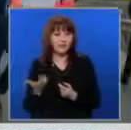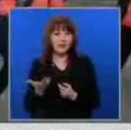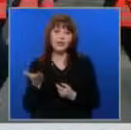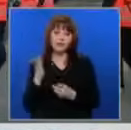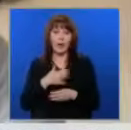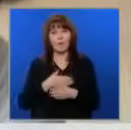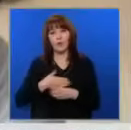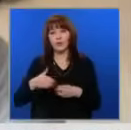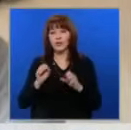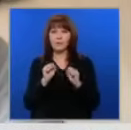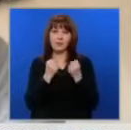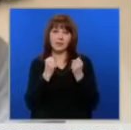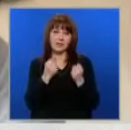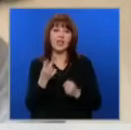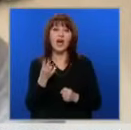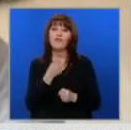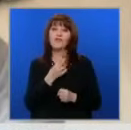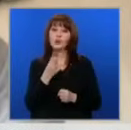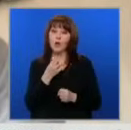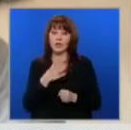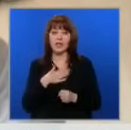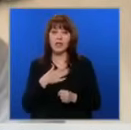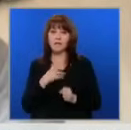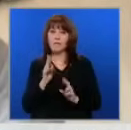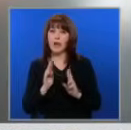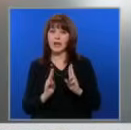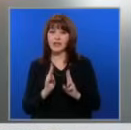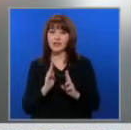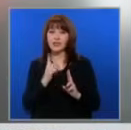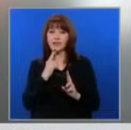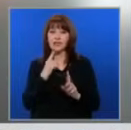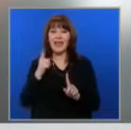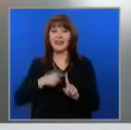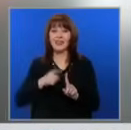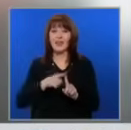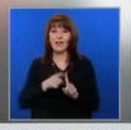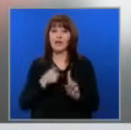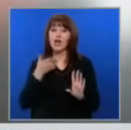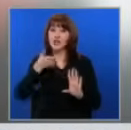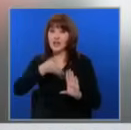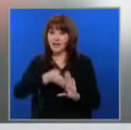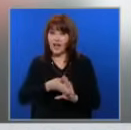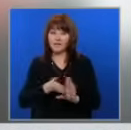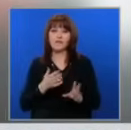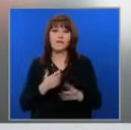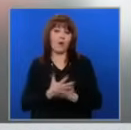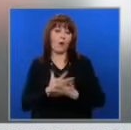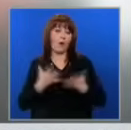с протестите. Във вторник имаме разрешително и за трактори. Ще влезем с машини, имаме големи